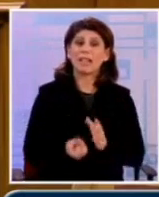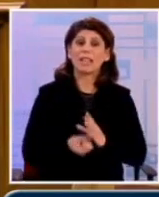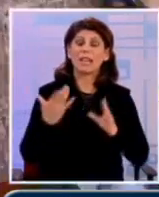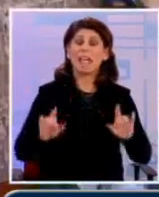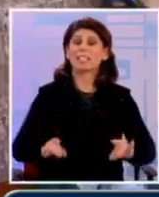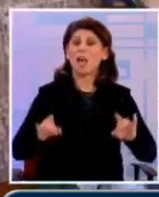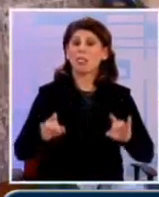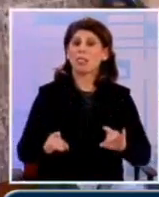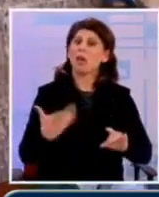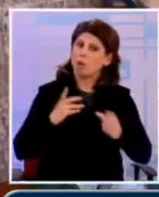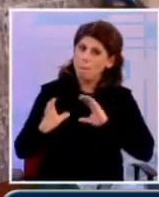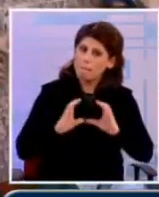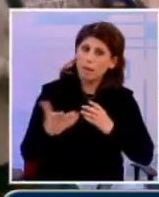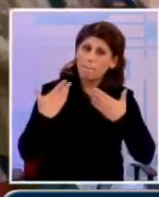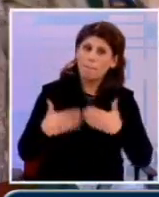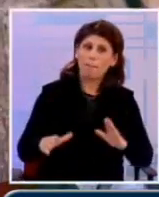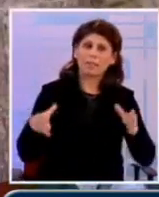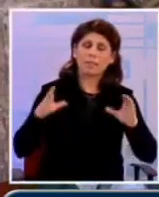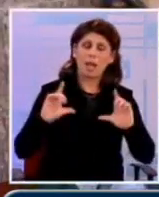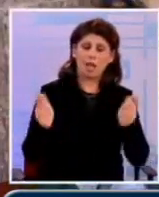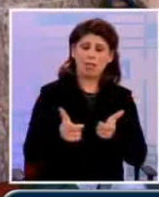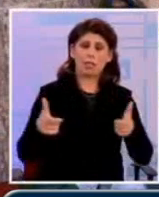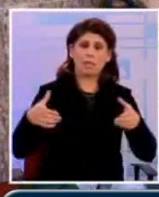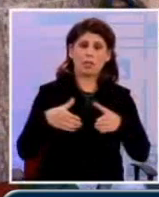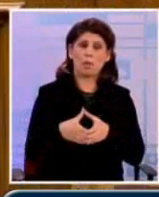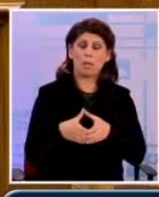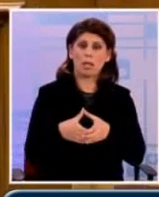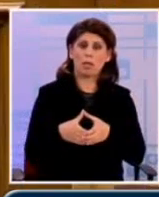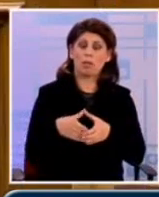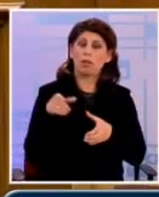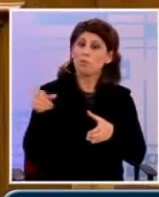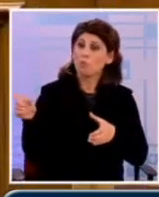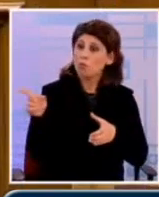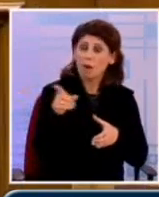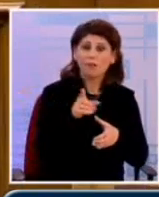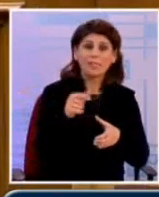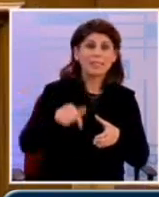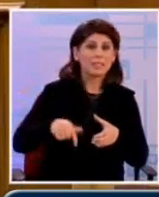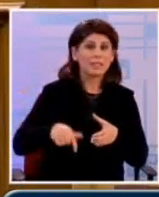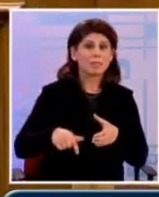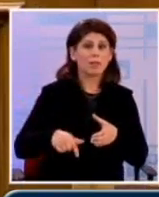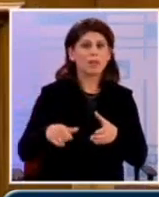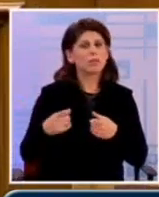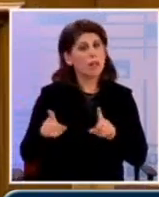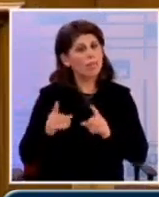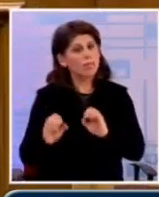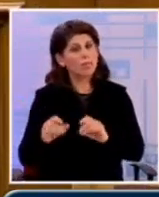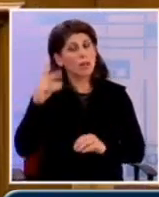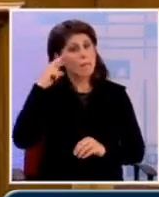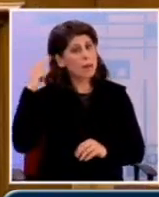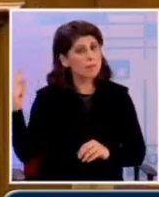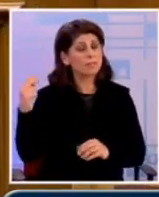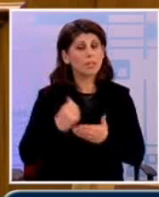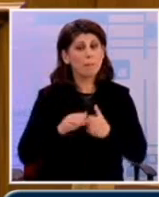οποίοι ήδη έχουν επικοινωνήσει με την Εθνική Επιτροπή, οι οποίοι σήμερα ως διδάσκοντες πανεπιστημιακοί